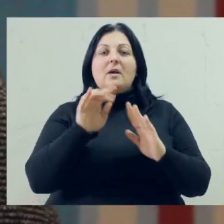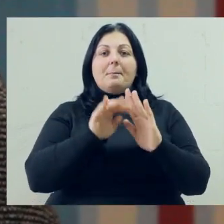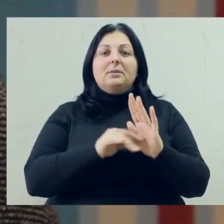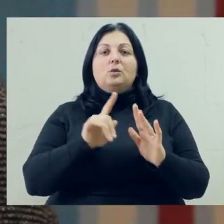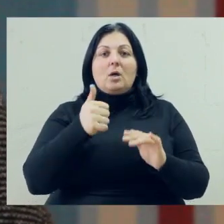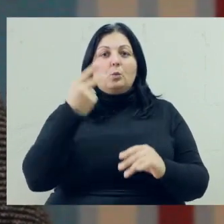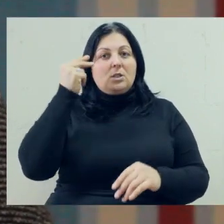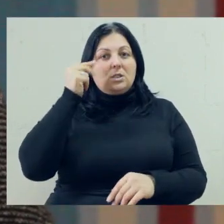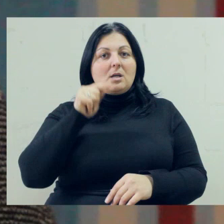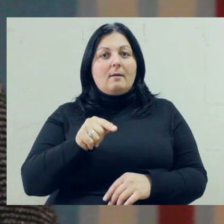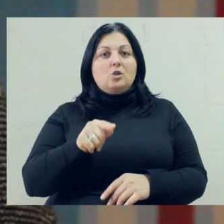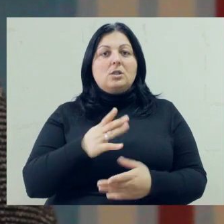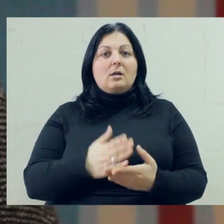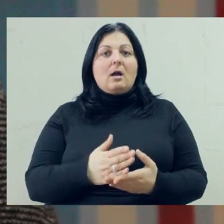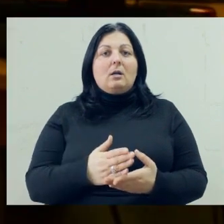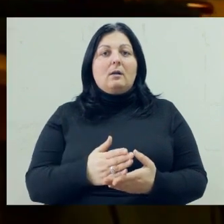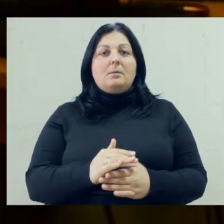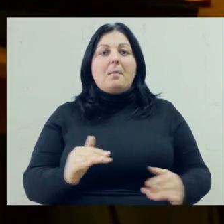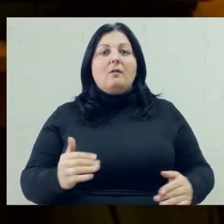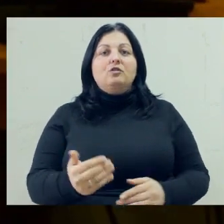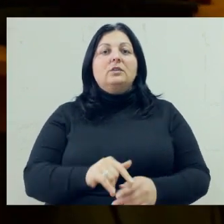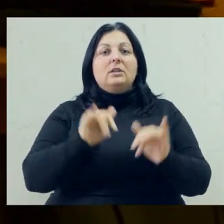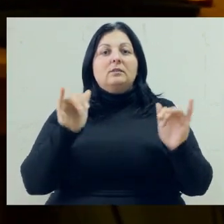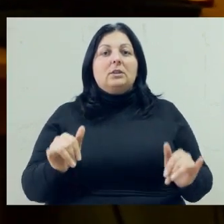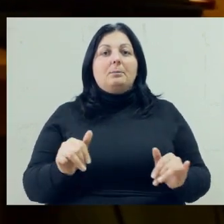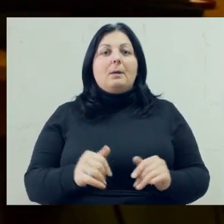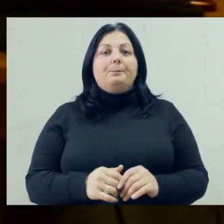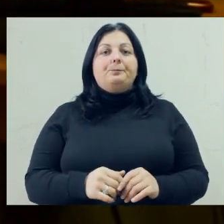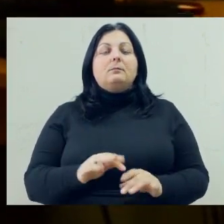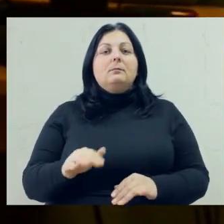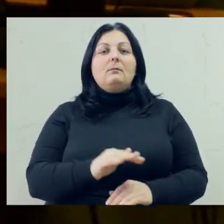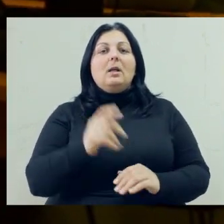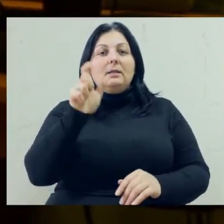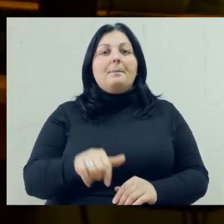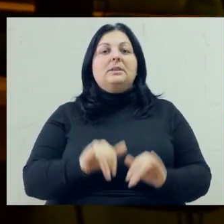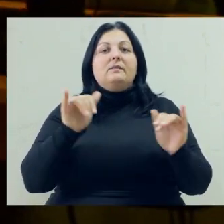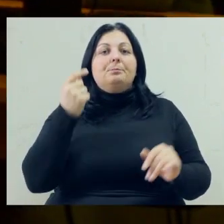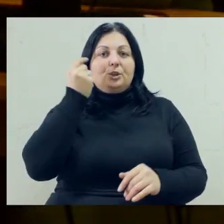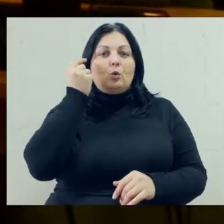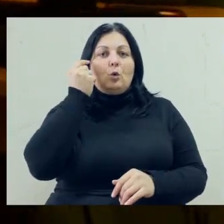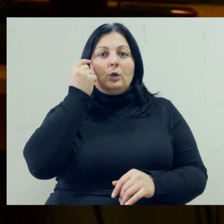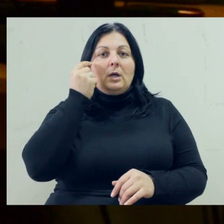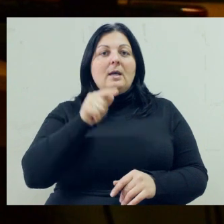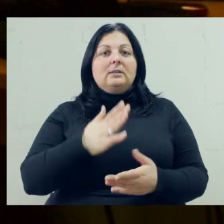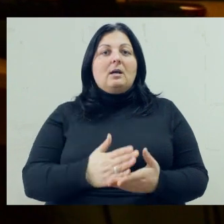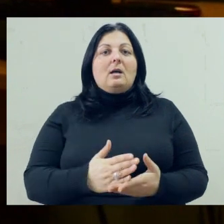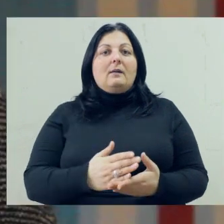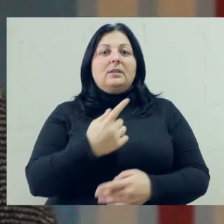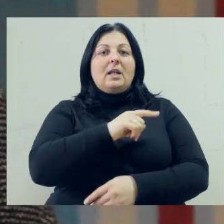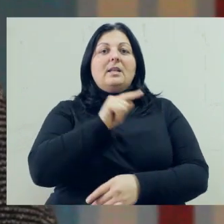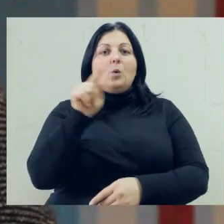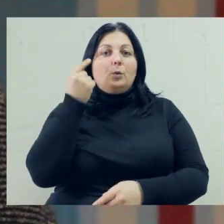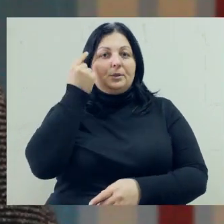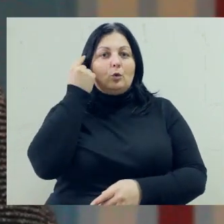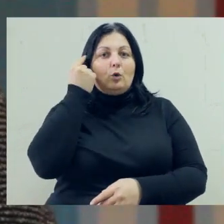romelic alien carga dunda i salos. Es gahlaut, pausuis ganu tareba, anu adamianis ganu tarebis psihologia, es